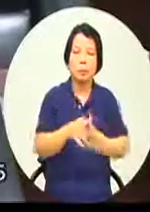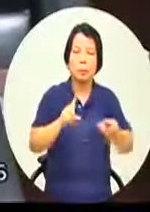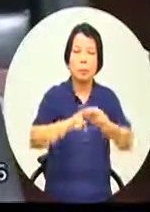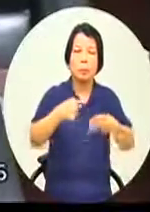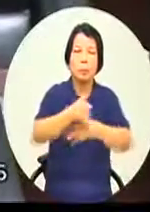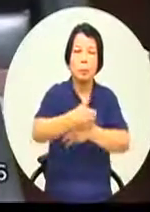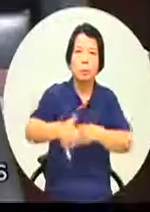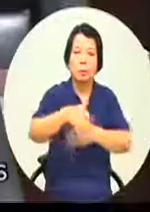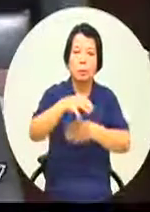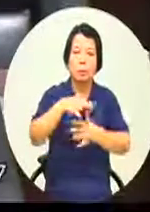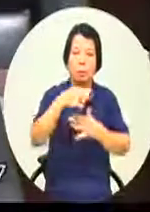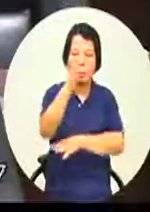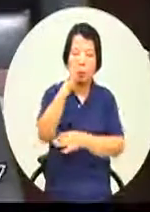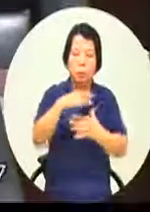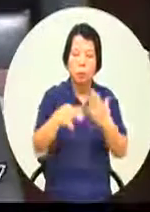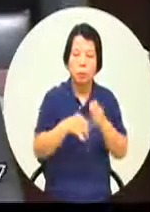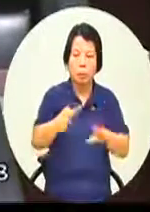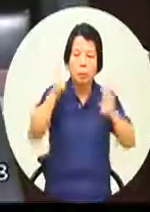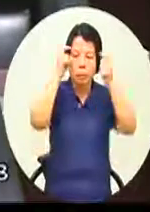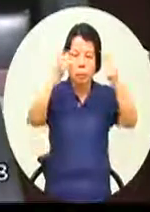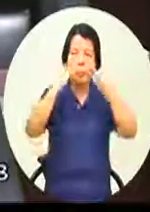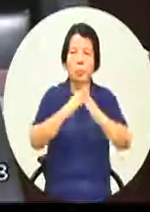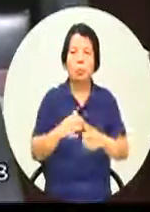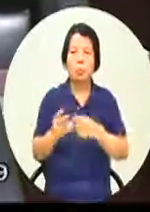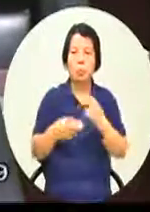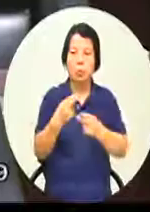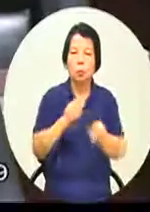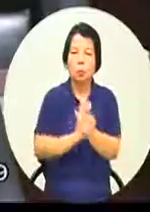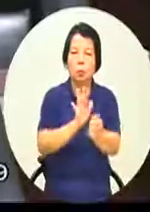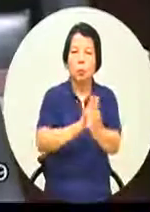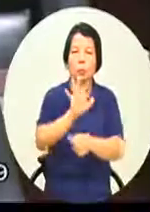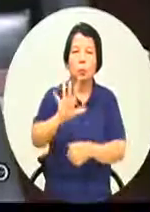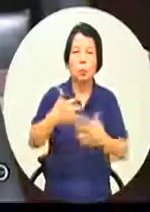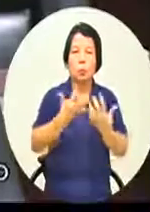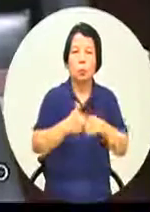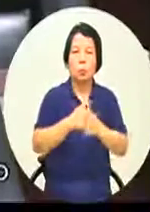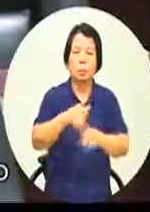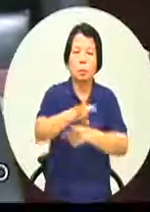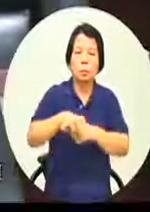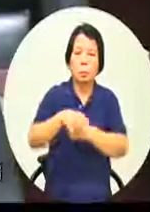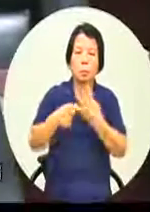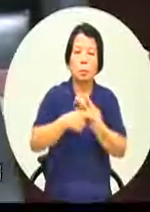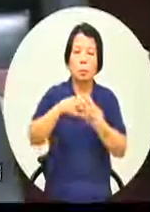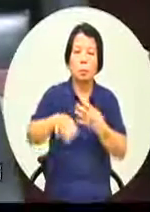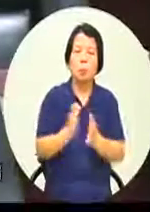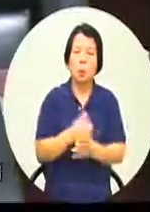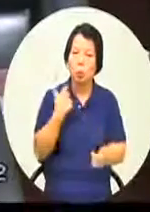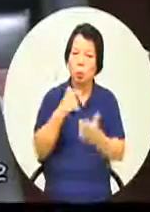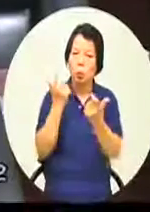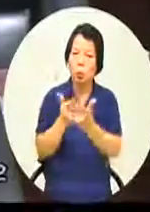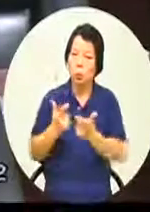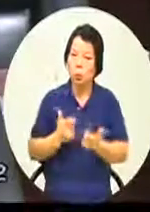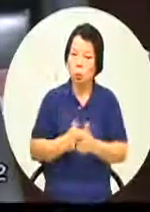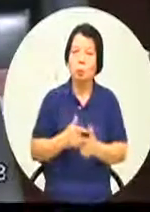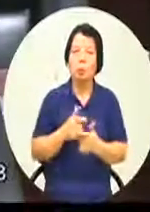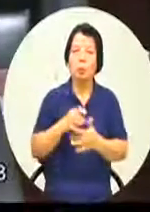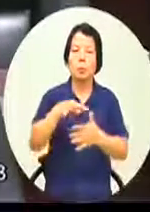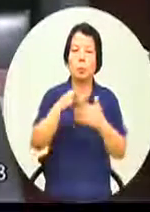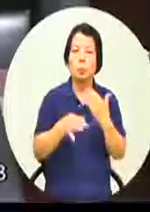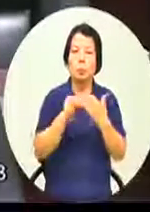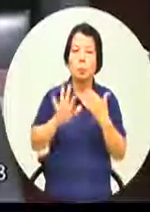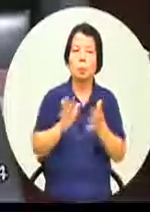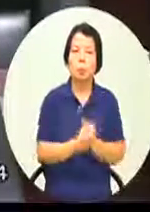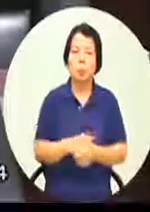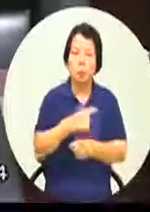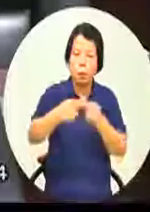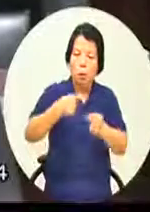样下，那我们高雄市怎么去推广我们的有机农业？我们有没有什么样的因应策略？我们未来每一年要拓展